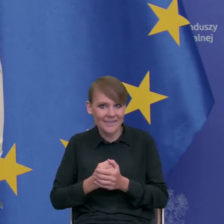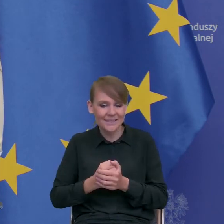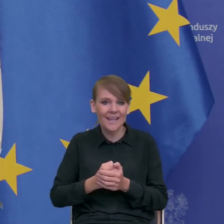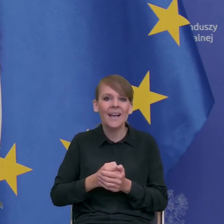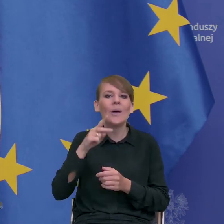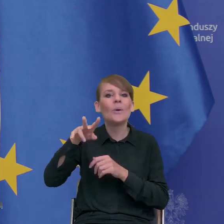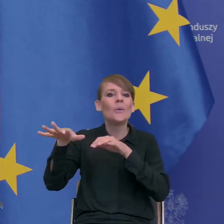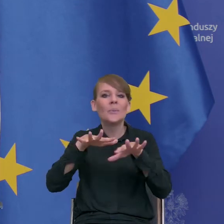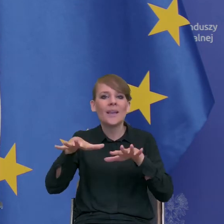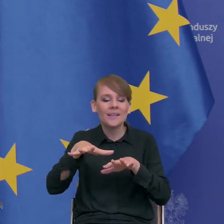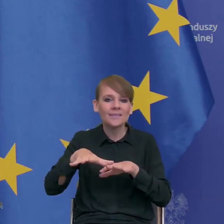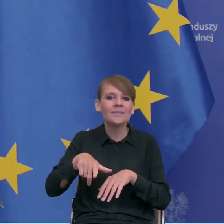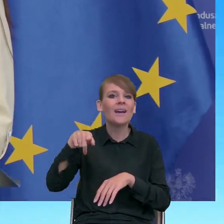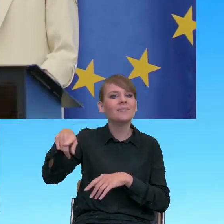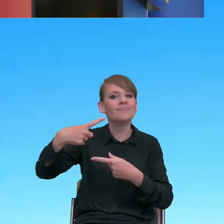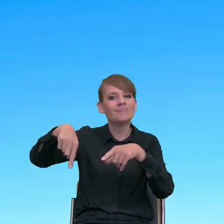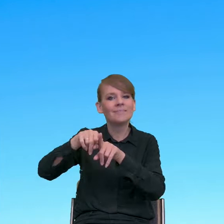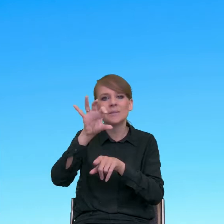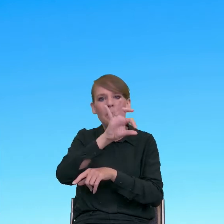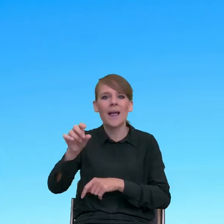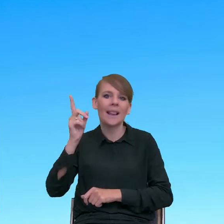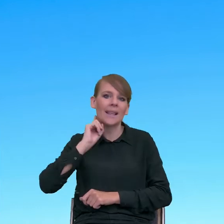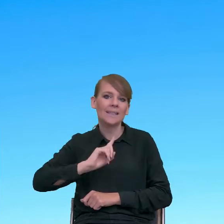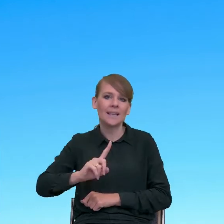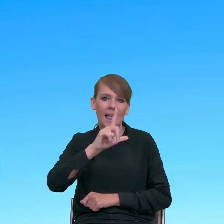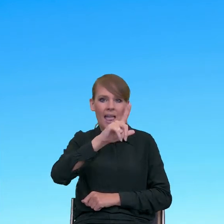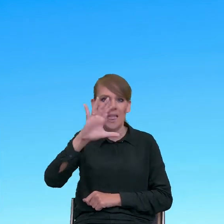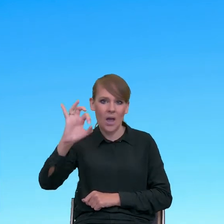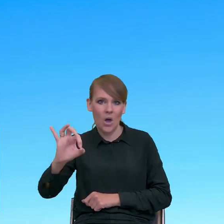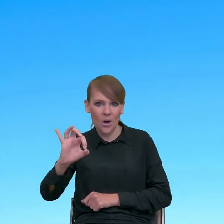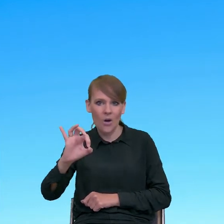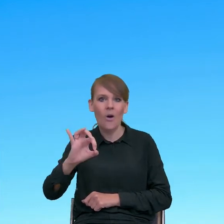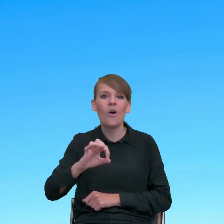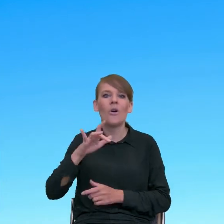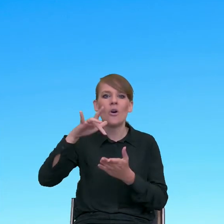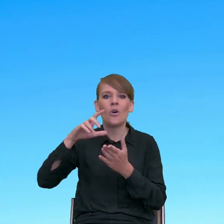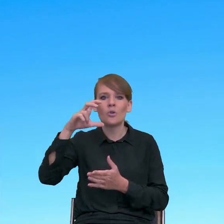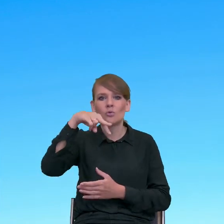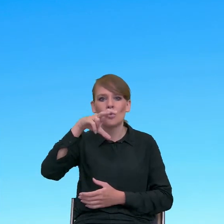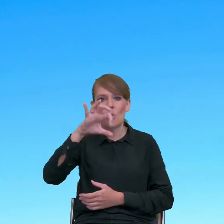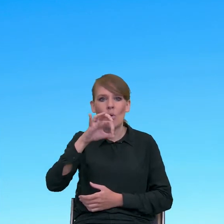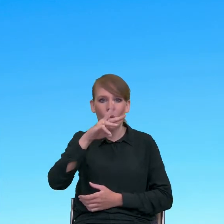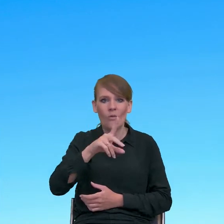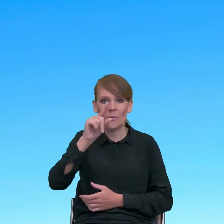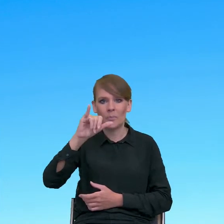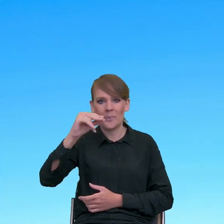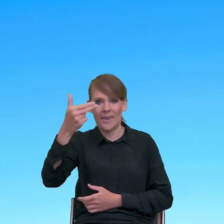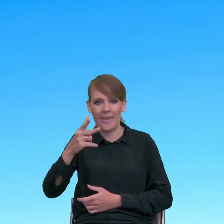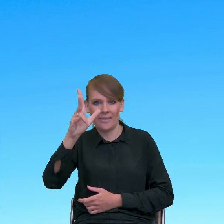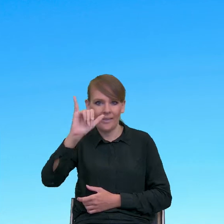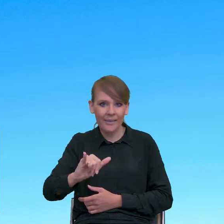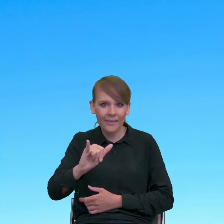konkursie zajął zespół ze specjalnego liceum ogólnokształcącego w Czuchowie Pieńkach. Uczniowie